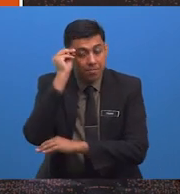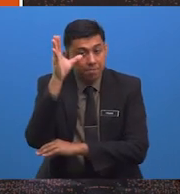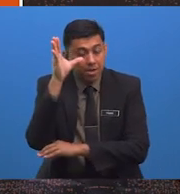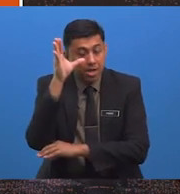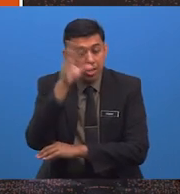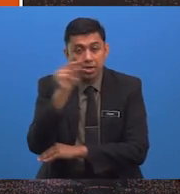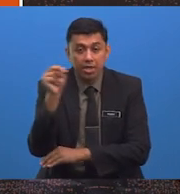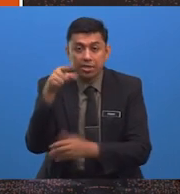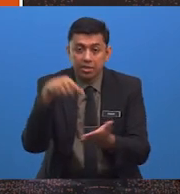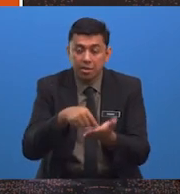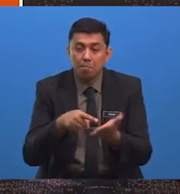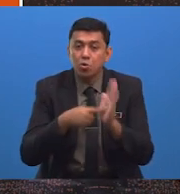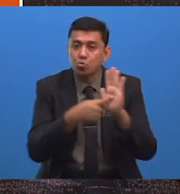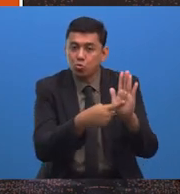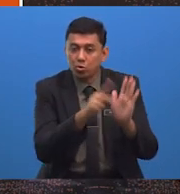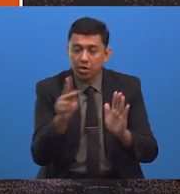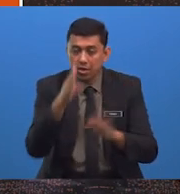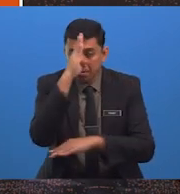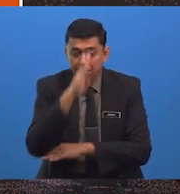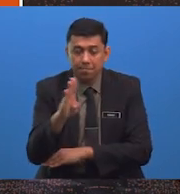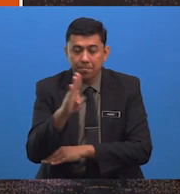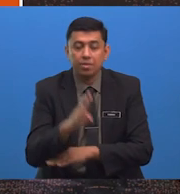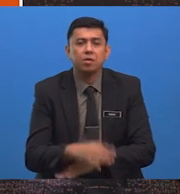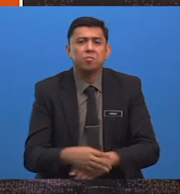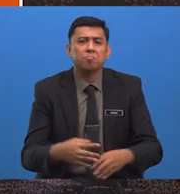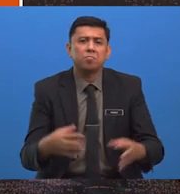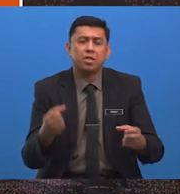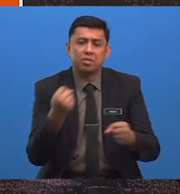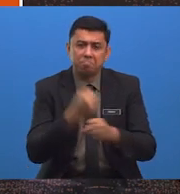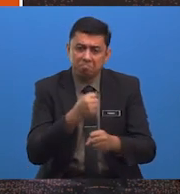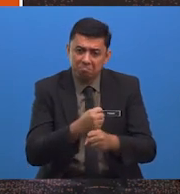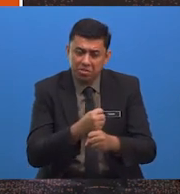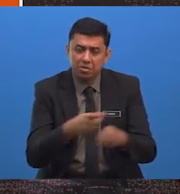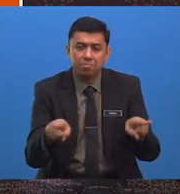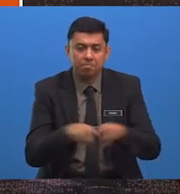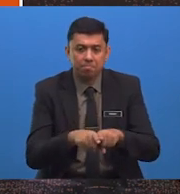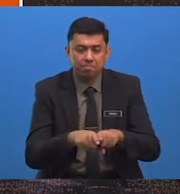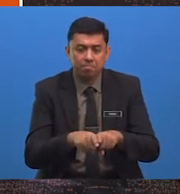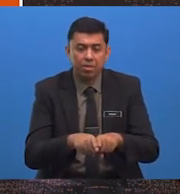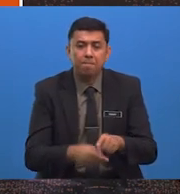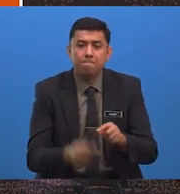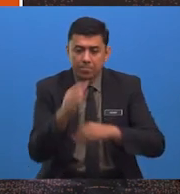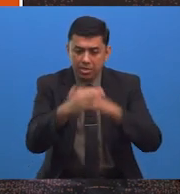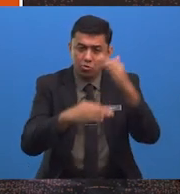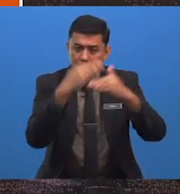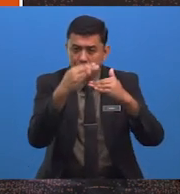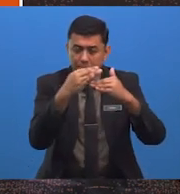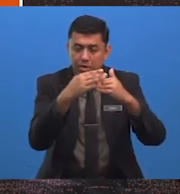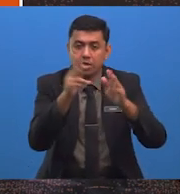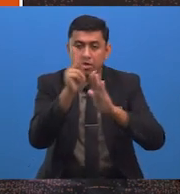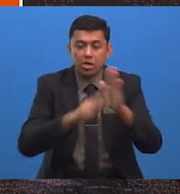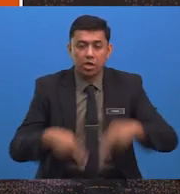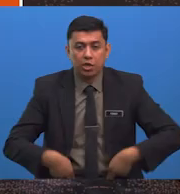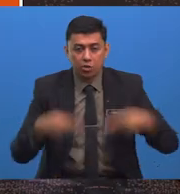Perkembangan ini menunjukkan bahawa masyarakat saling bekerjasama untuk mempertingkatkan